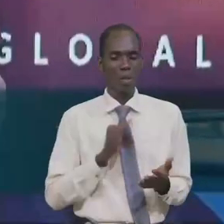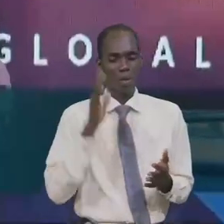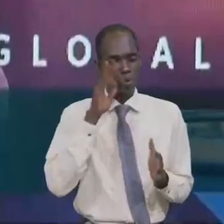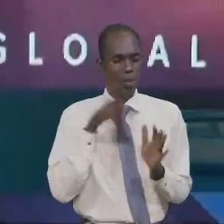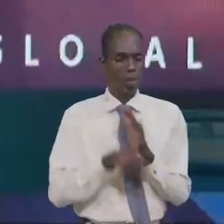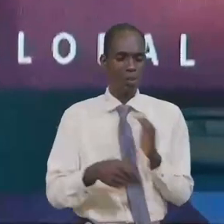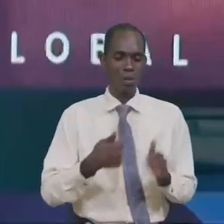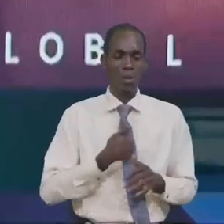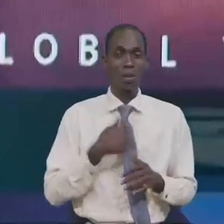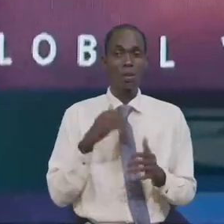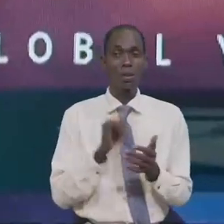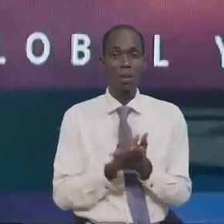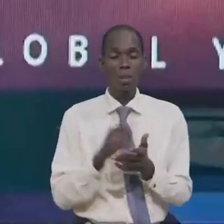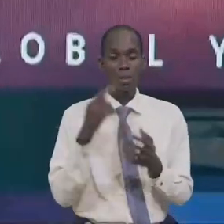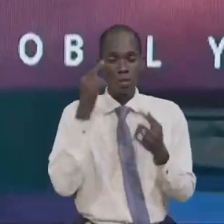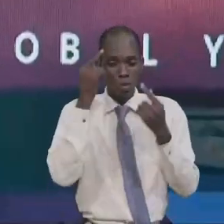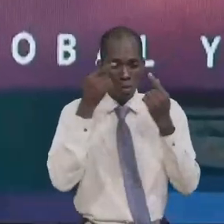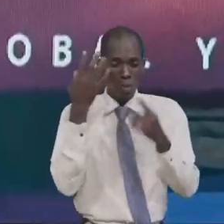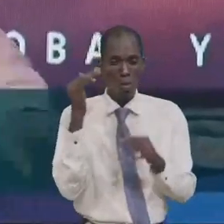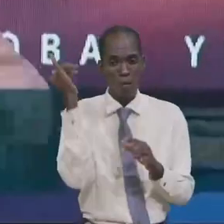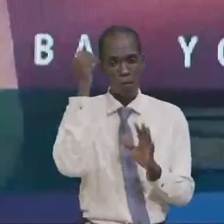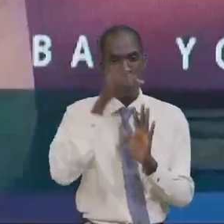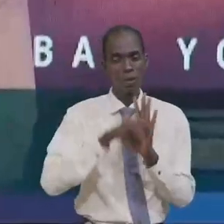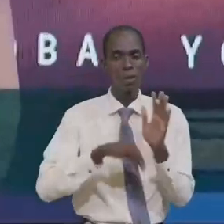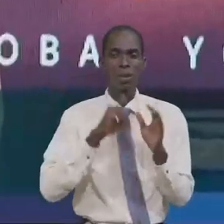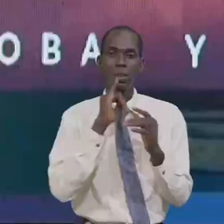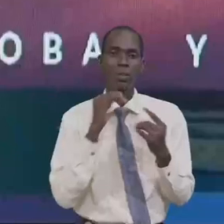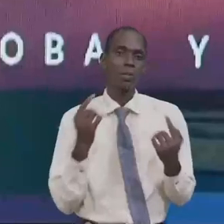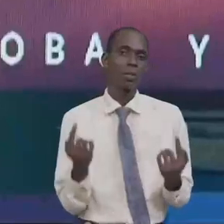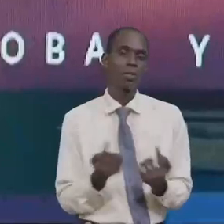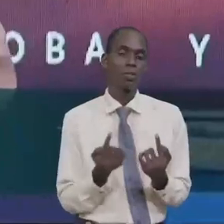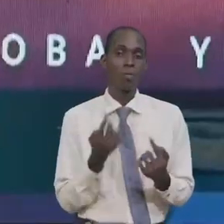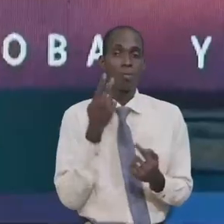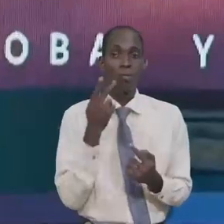la pensée de la folie n'est que péché